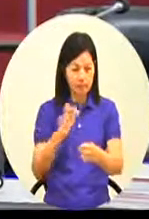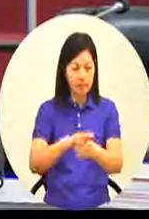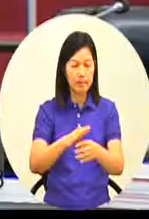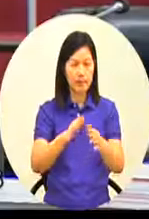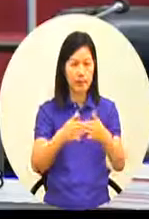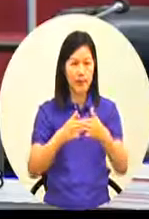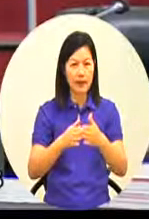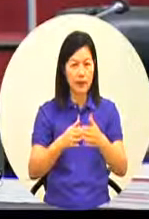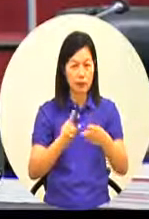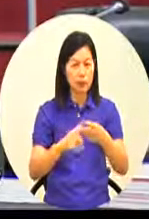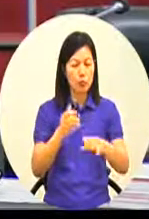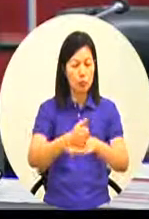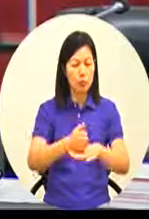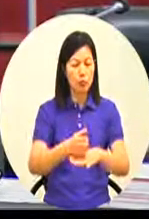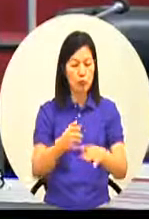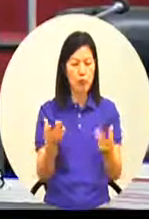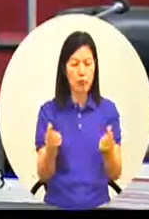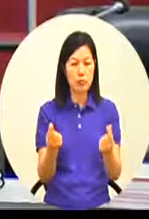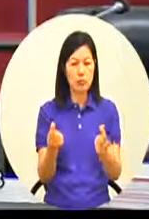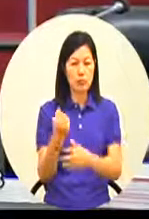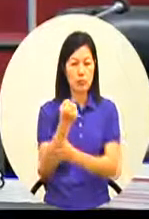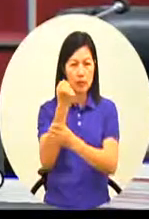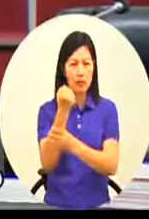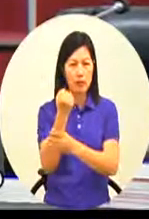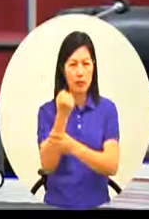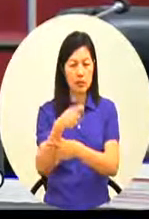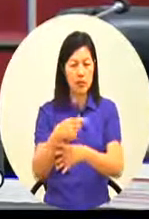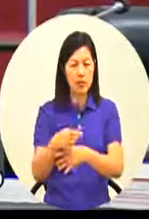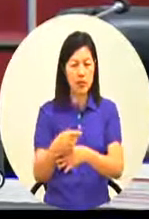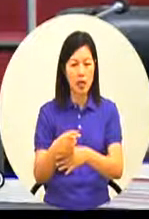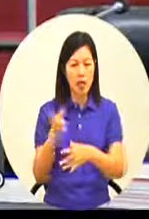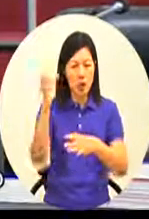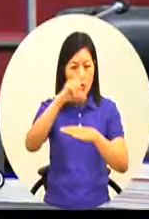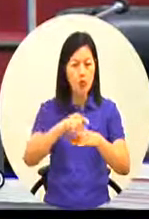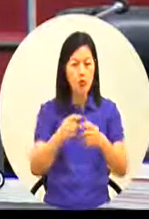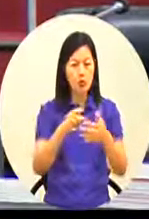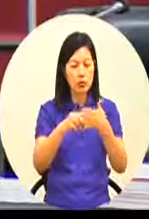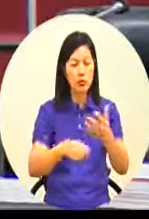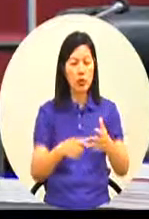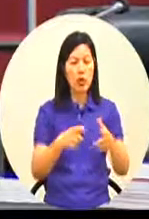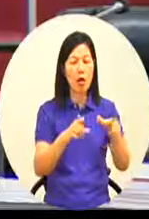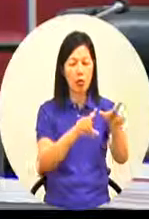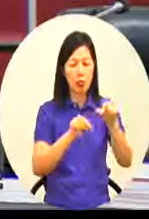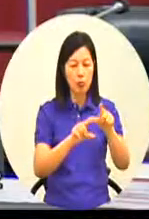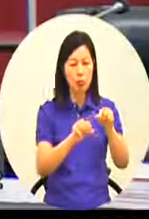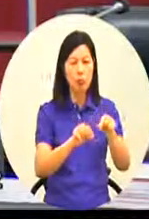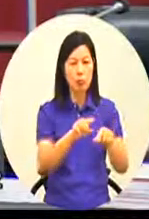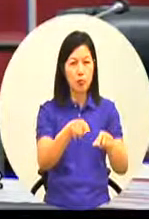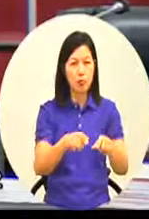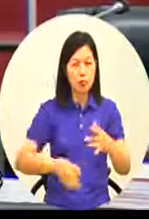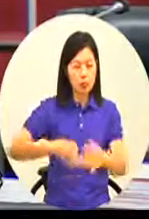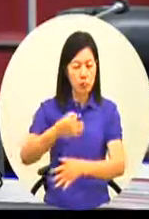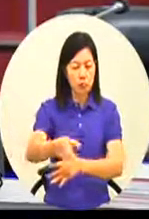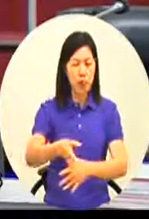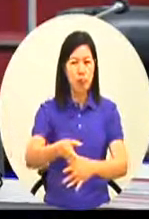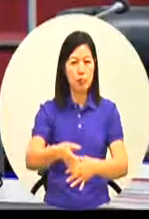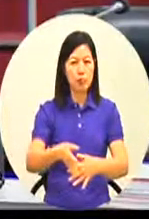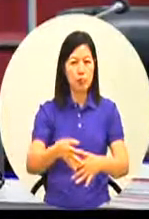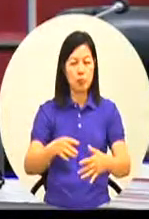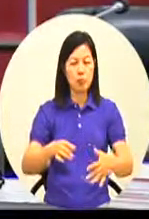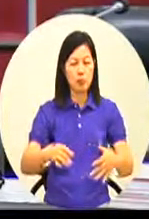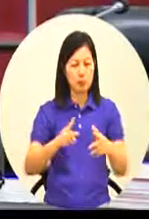支持，就是让这个补偿金随着落日条款的最后一天前来缴纳，这其实是合理的，好，因为这个本来